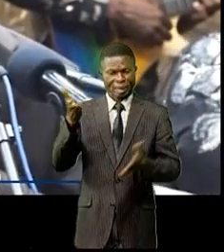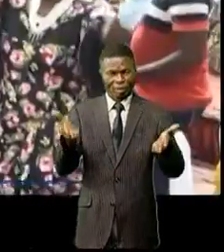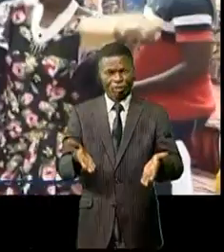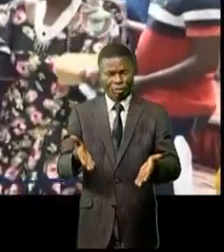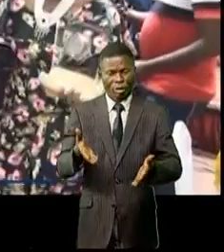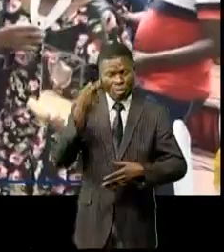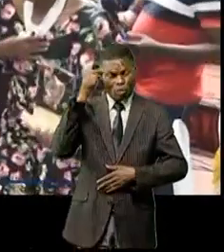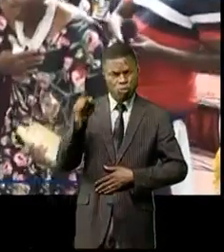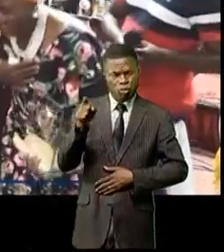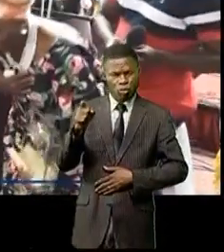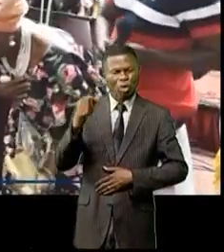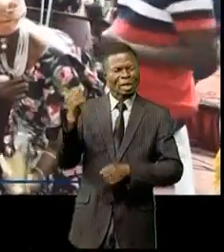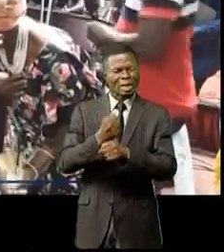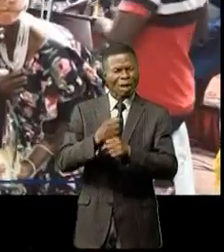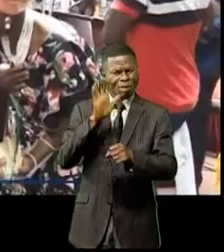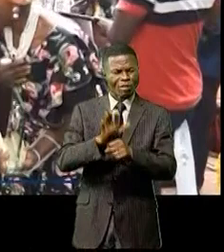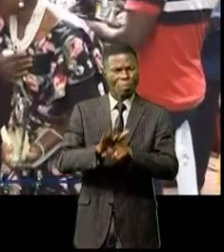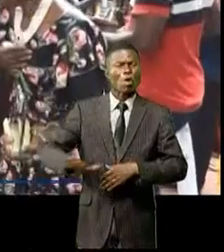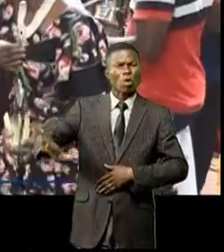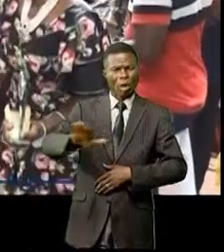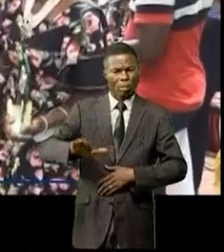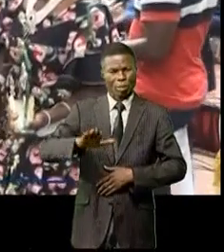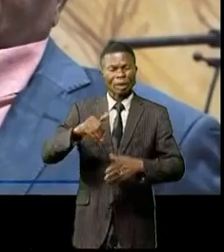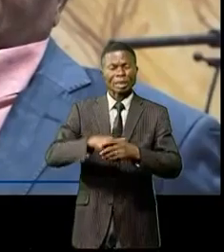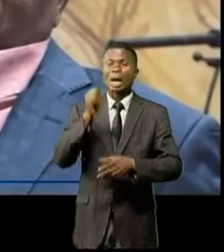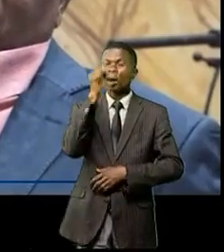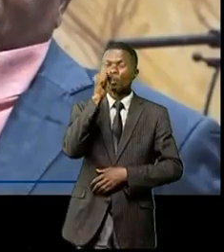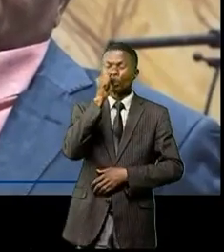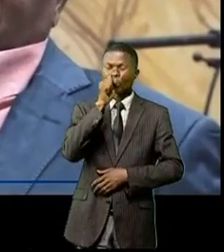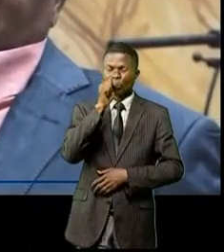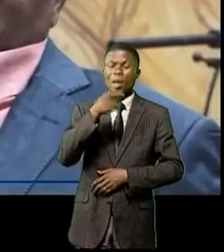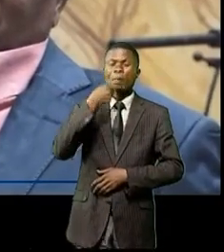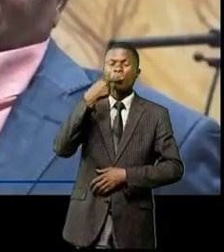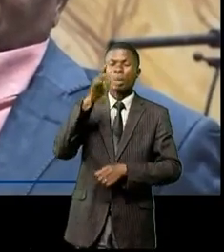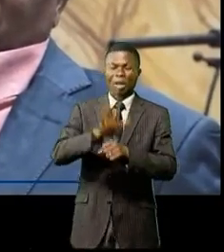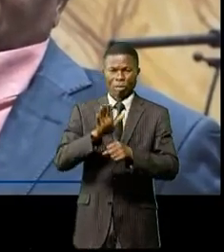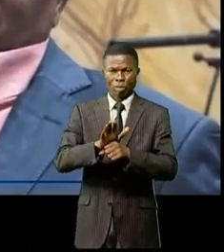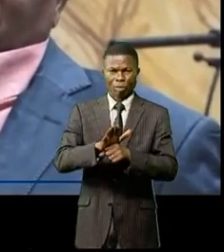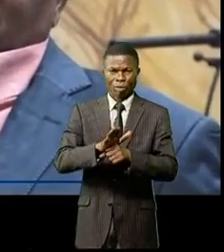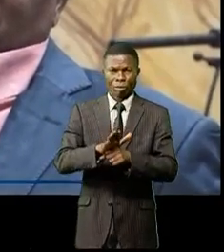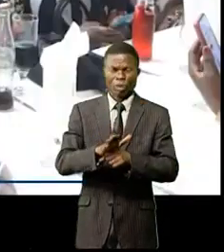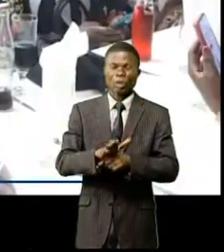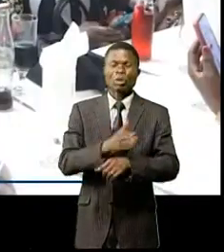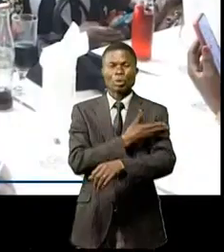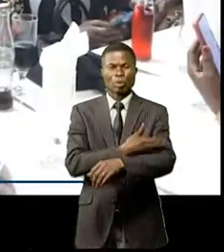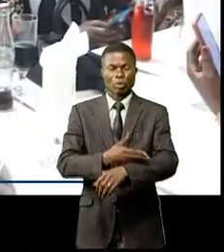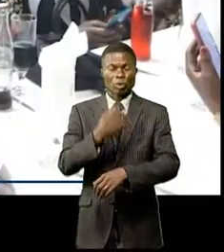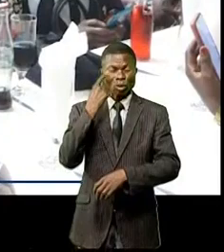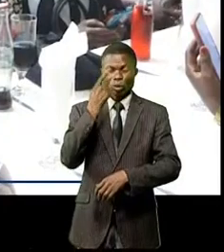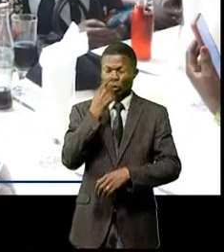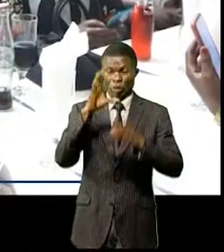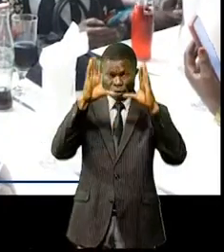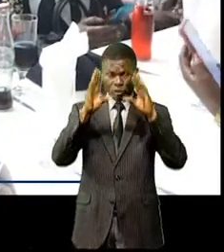cet homme qui a tout donné à la nation à travers son micro au point de tomber victime d'une déficience visuelle. Avec